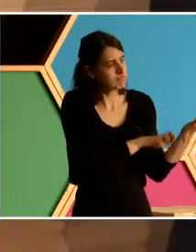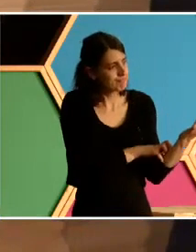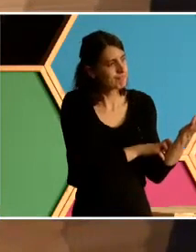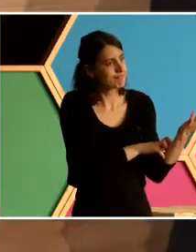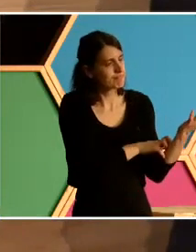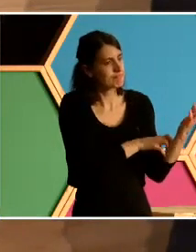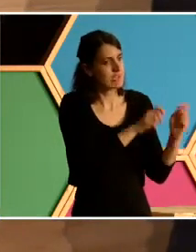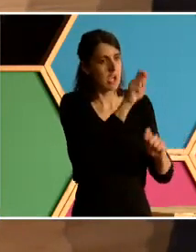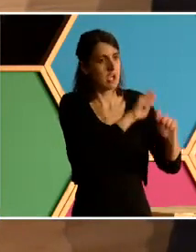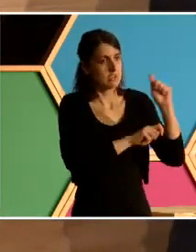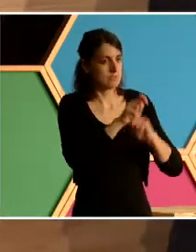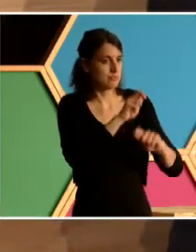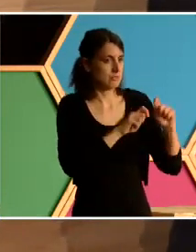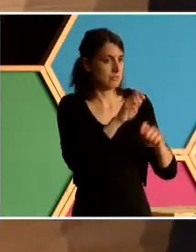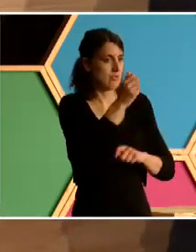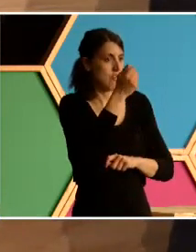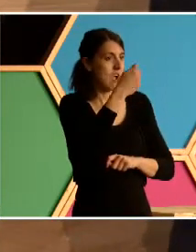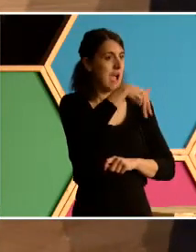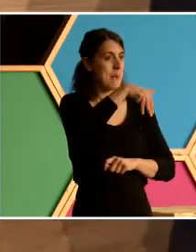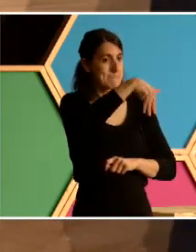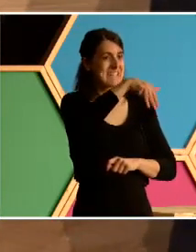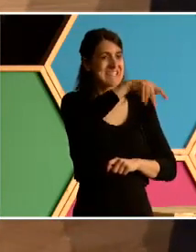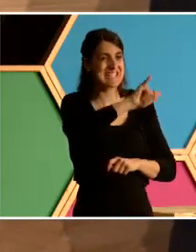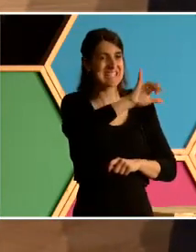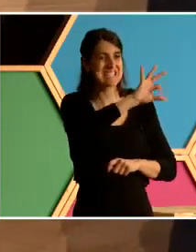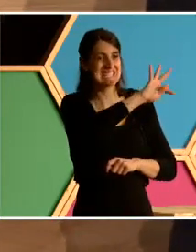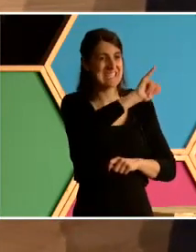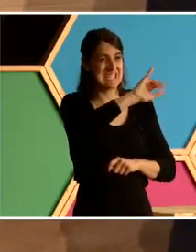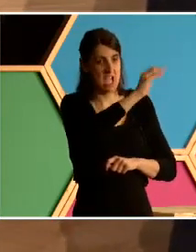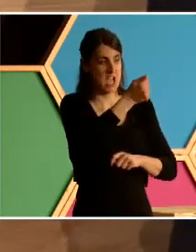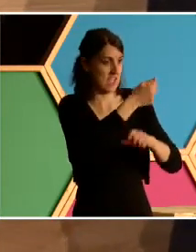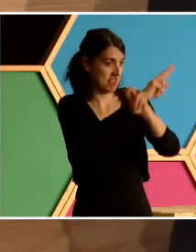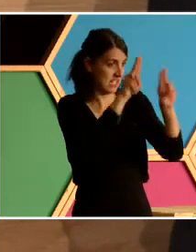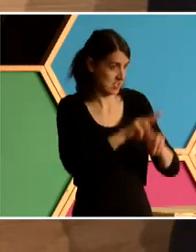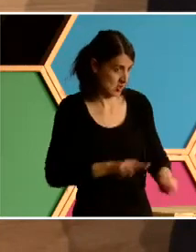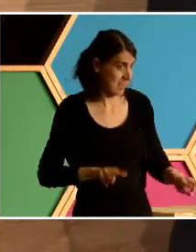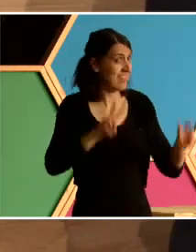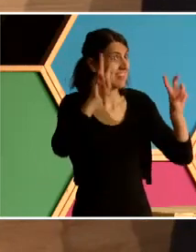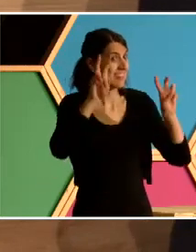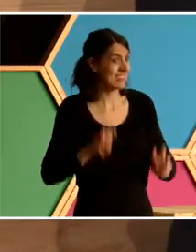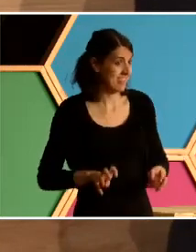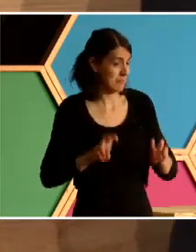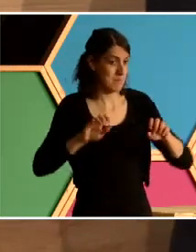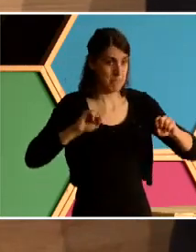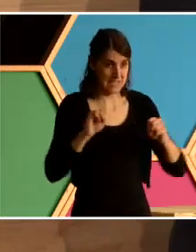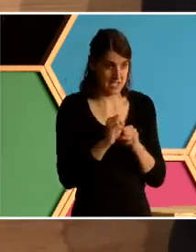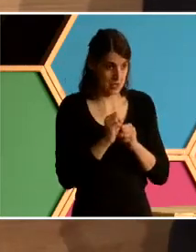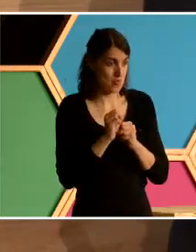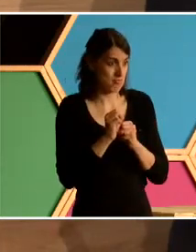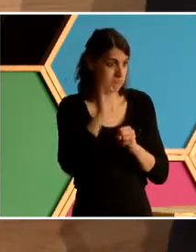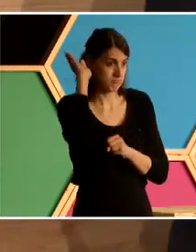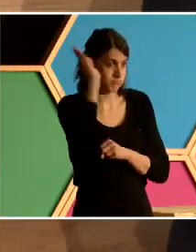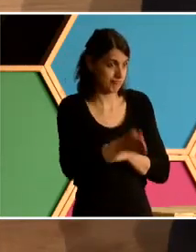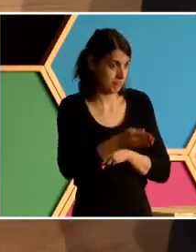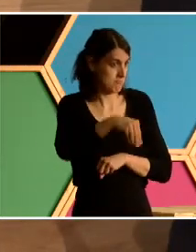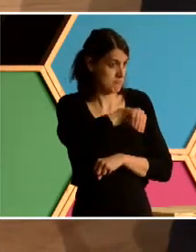d'Amnistia Internacional, sobre l'evolució de la pena de mort al món. I és evident que les penes de mort decretades i executades,